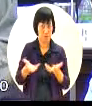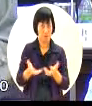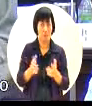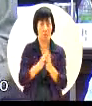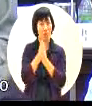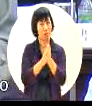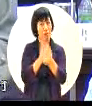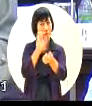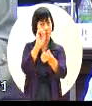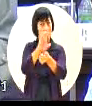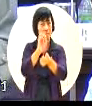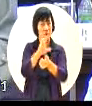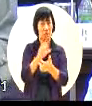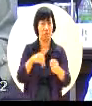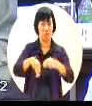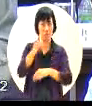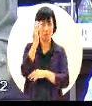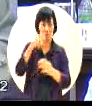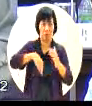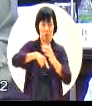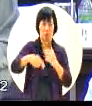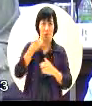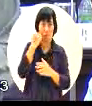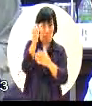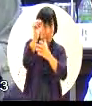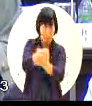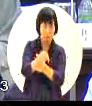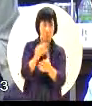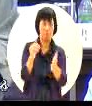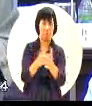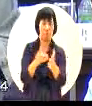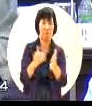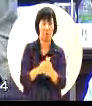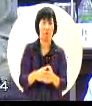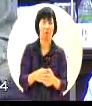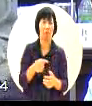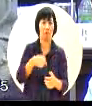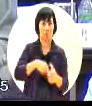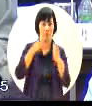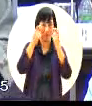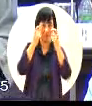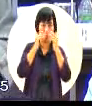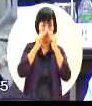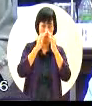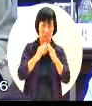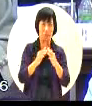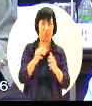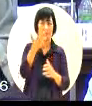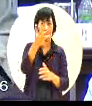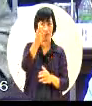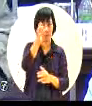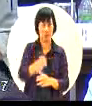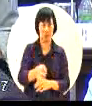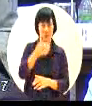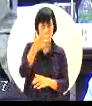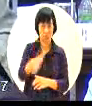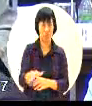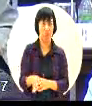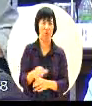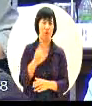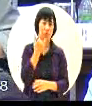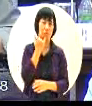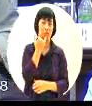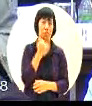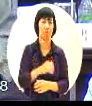行政院。这个部分如果也确定，啊，咱市政府财源8亿外，这个部分啊，咱才有法